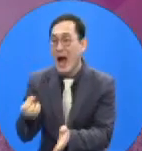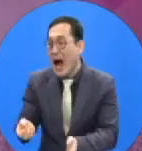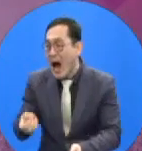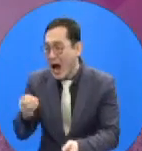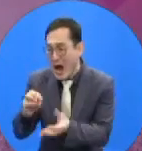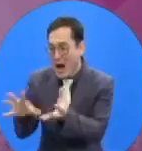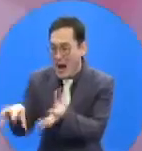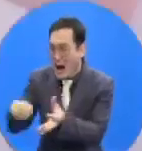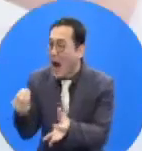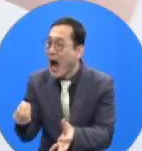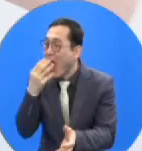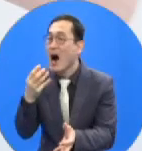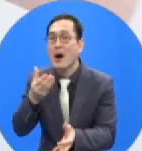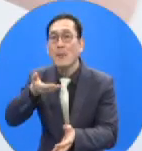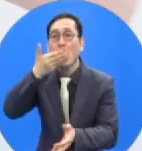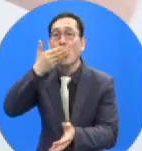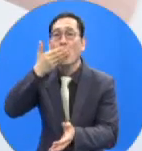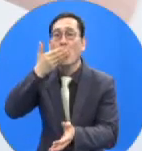탔습니다.